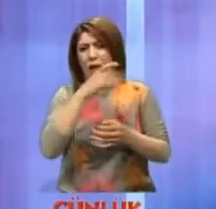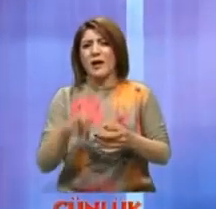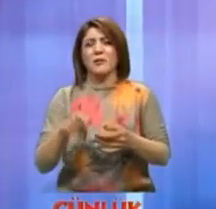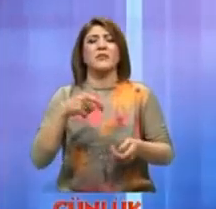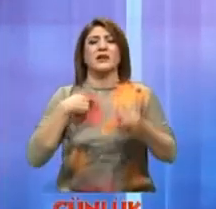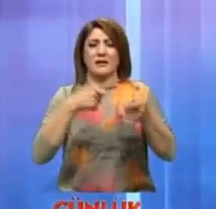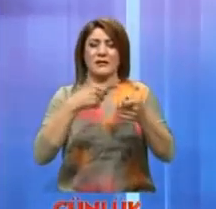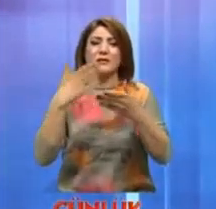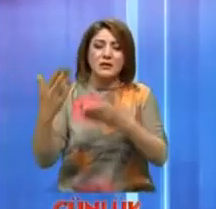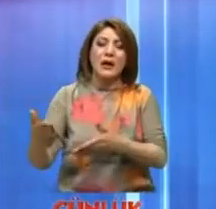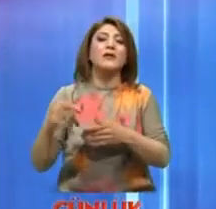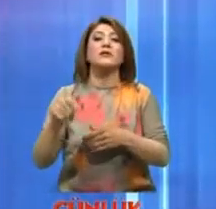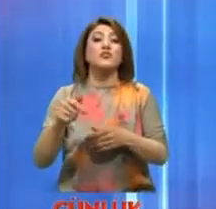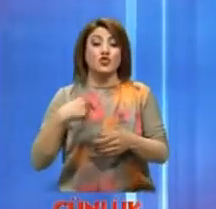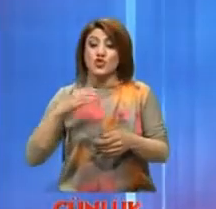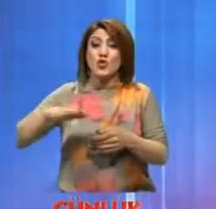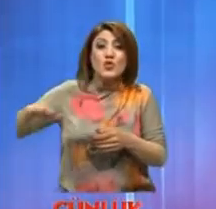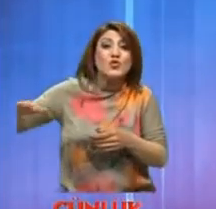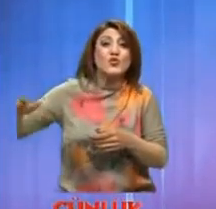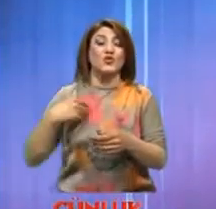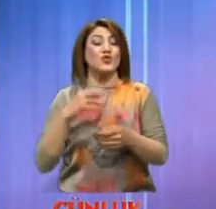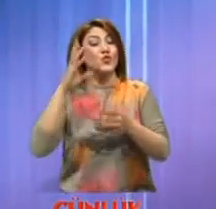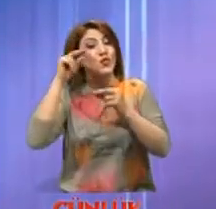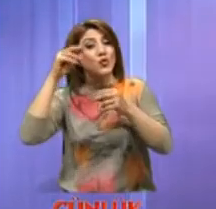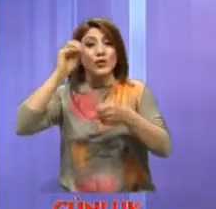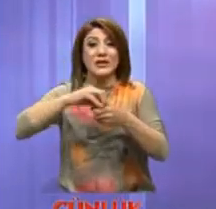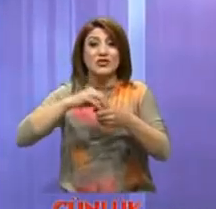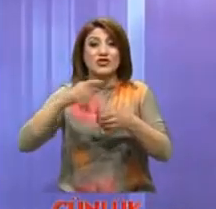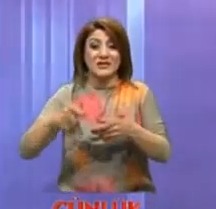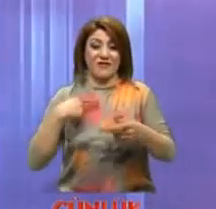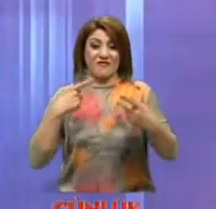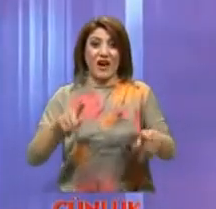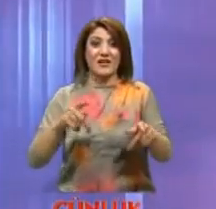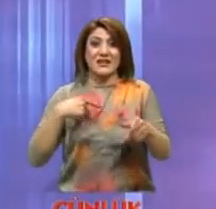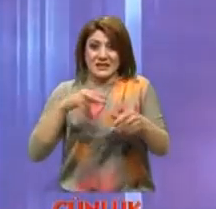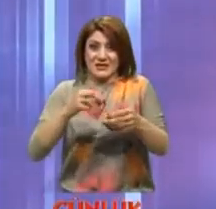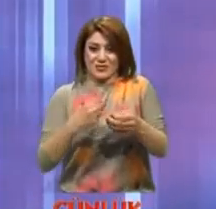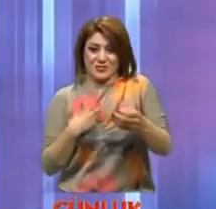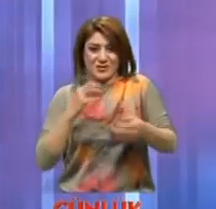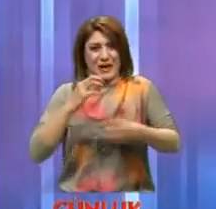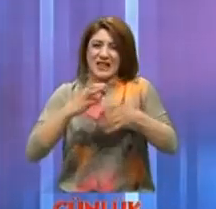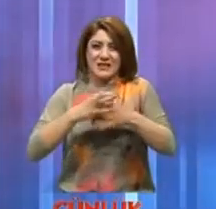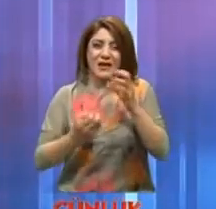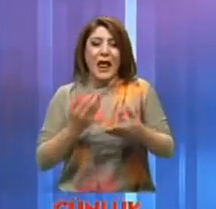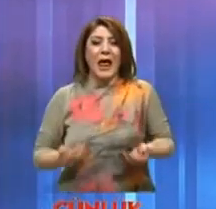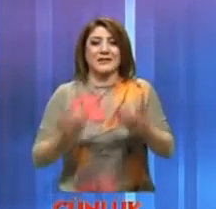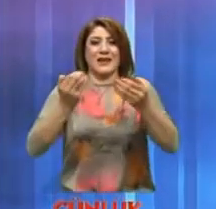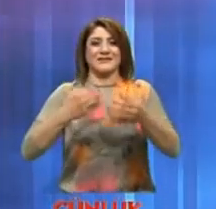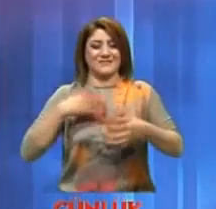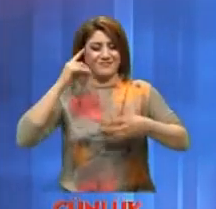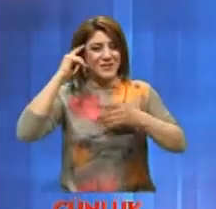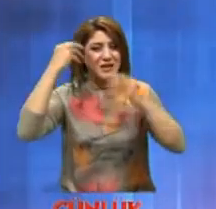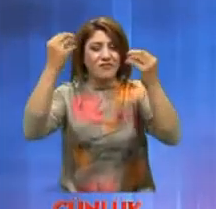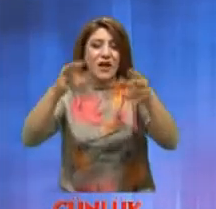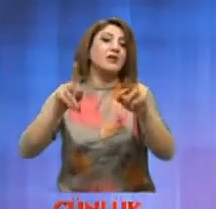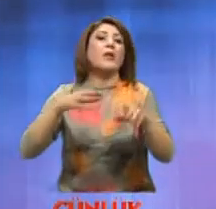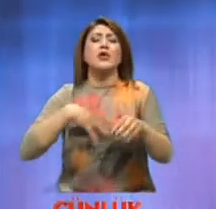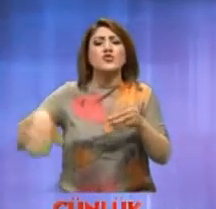yapıyla çocuğa intikal eden long QT ya da Brugada sendromu gibi nadir görülen rahatsızlıklara erkenden teşhis konur. Her çocuğun